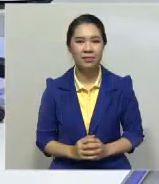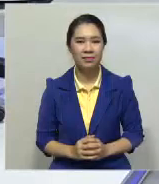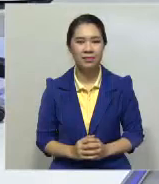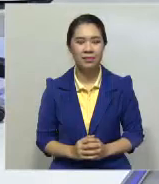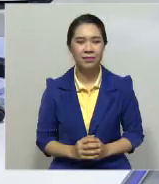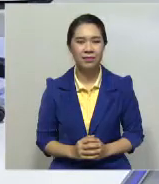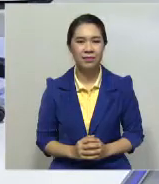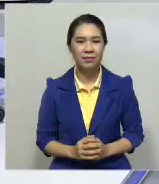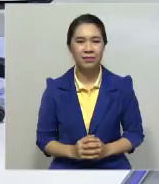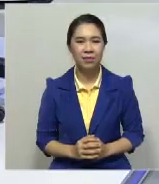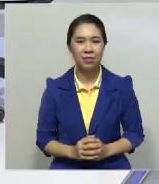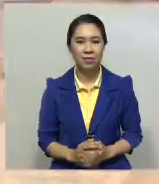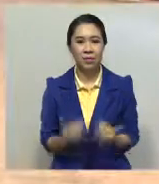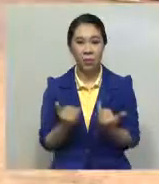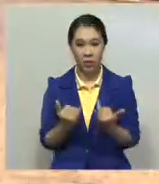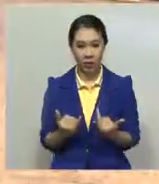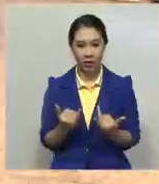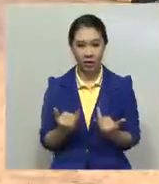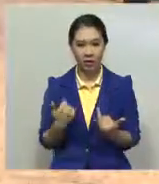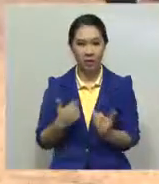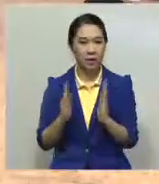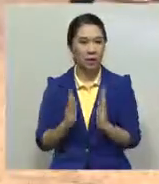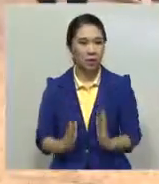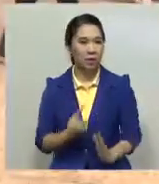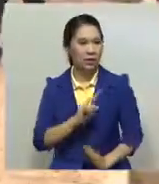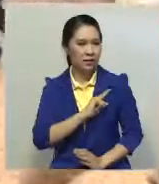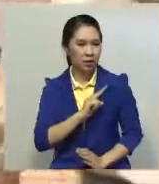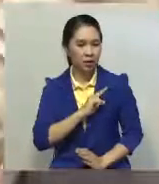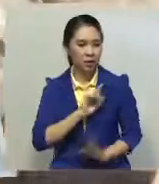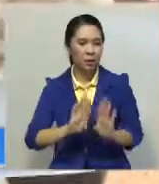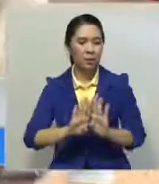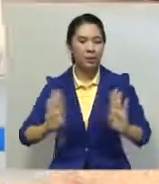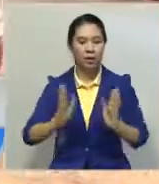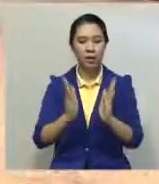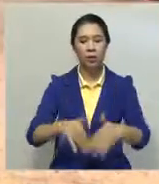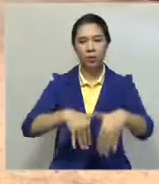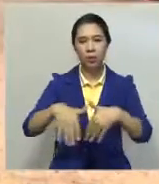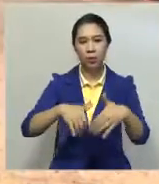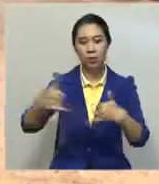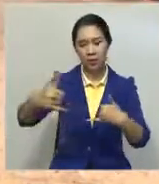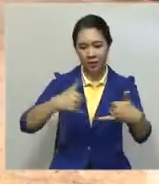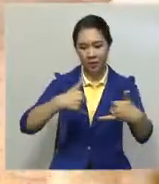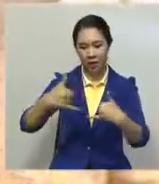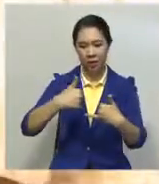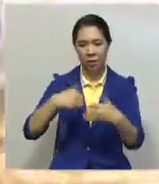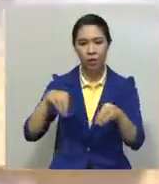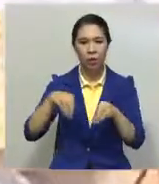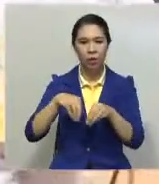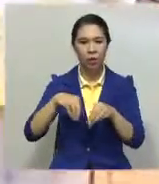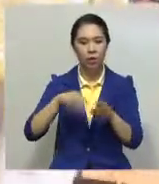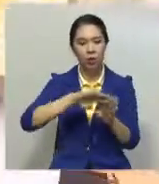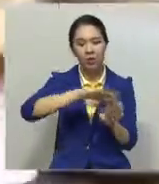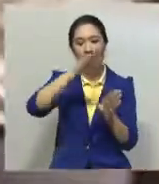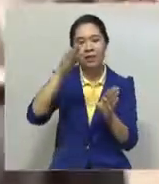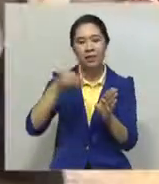คุณสถานุคุณนิสาการครับวันนี้ก็เป็นอีกหนึ่งวันนะครับที่เจ้าหน้าที่นั้นเปิดให้ประชาชนทั่วไปนั้นเดินทางขึ้นมาที่บริเวณที่ทำการวนอุทยานถ้